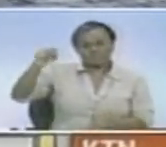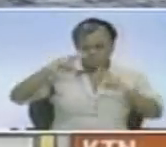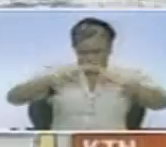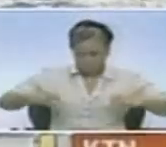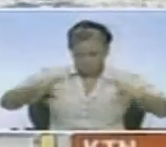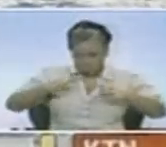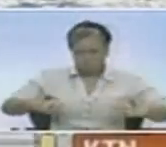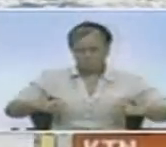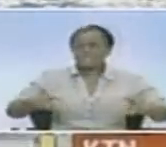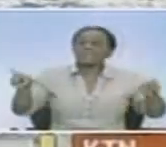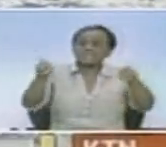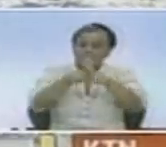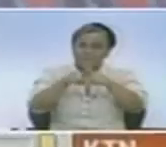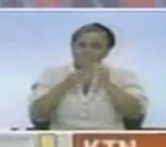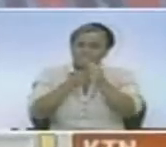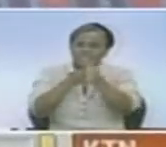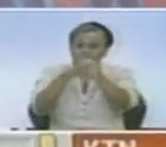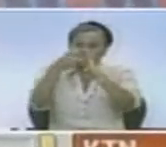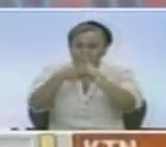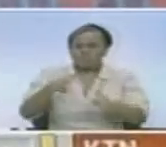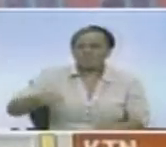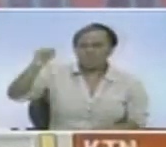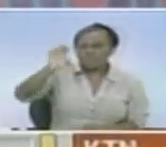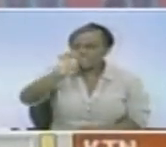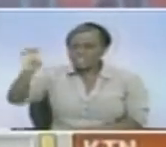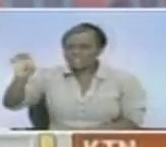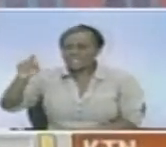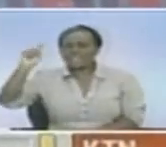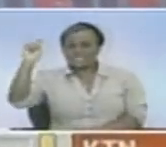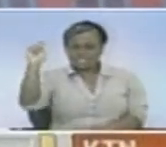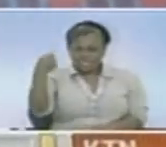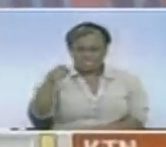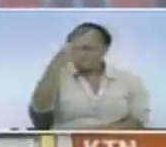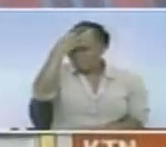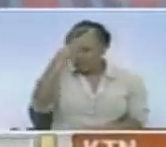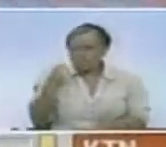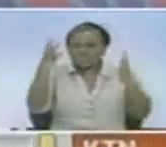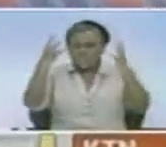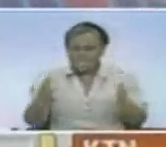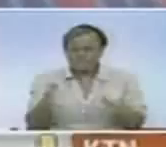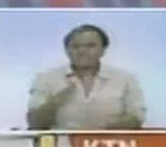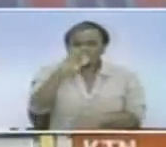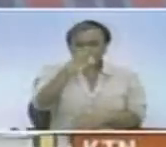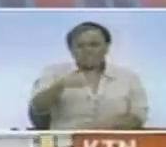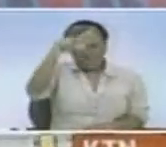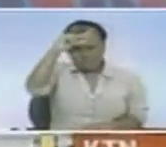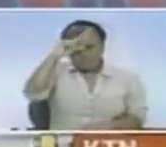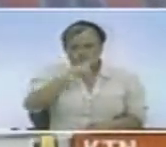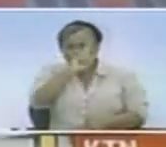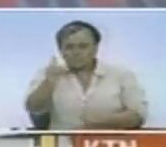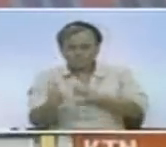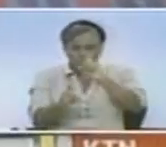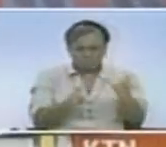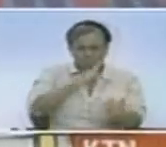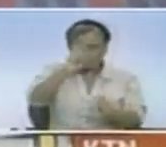uchunguzi. Vile vile viongozi kutoka kaskazini mashariki mwa Kenya wameghadhabishwa na hatua ya serikali kutaka kuwahoji